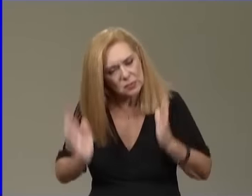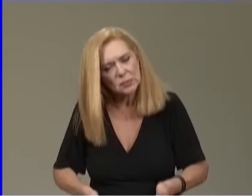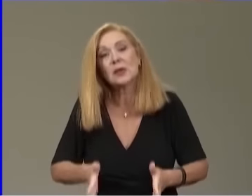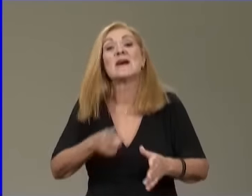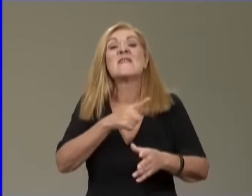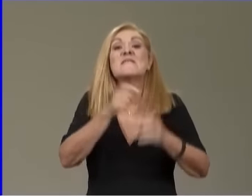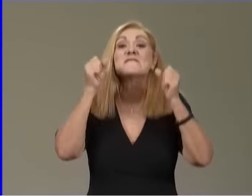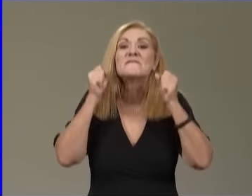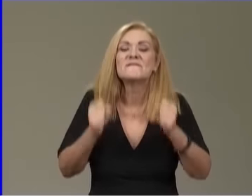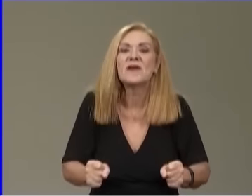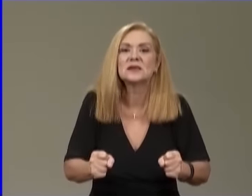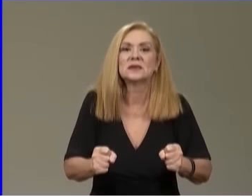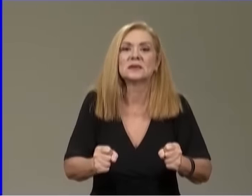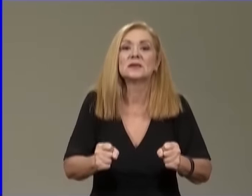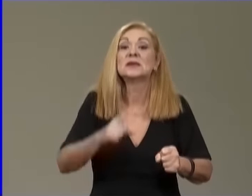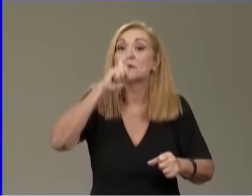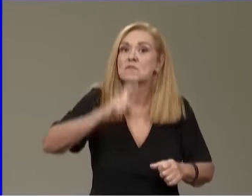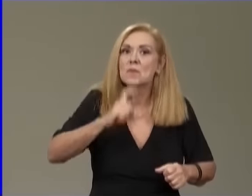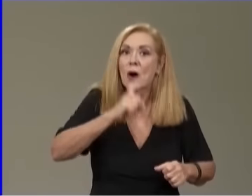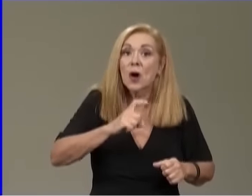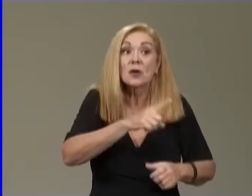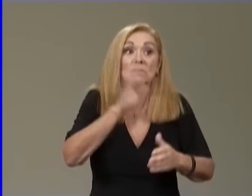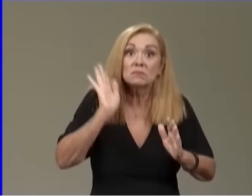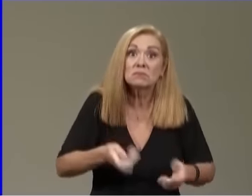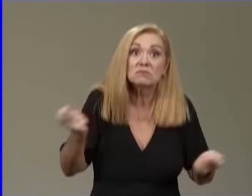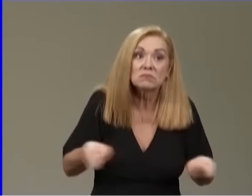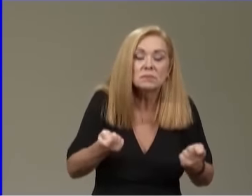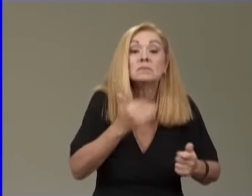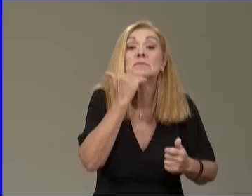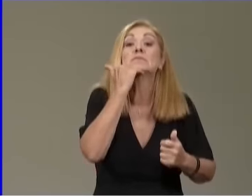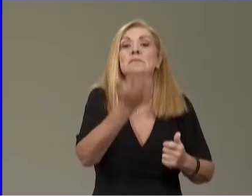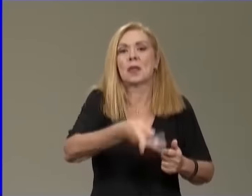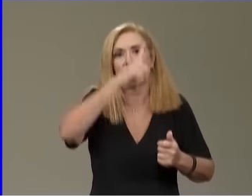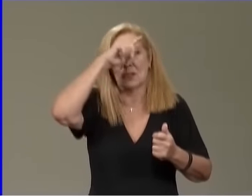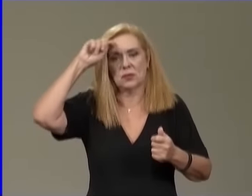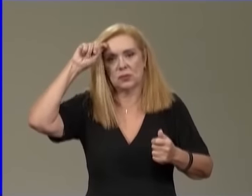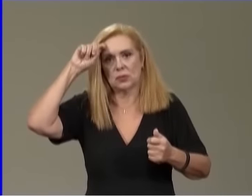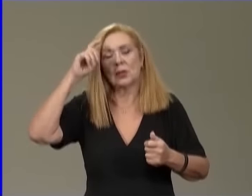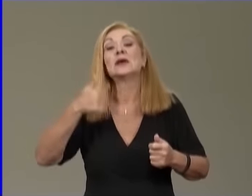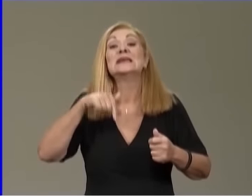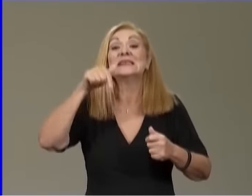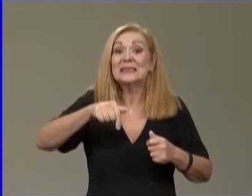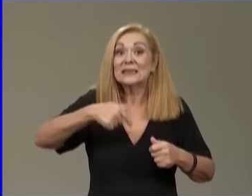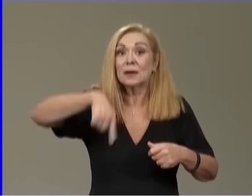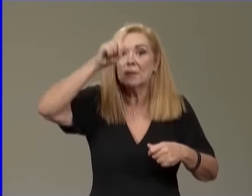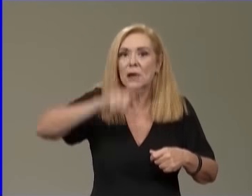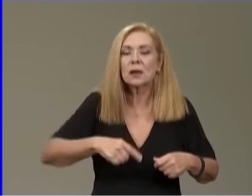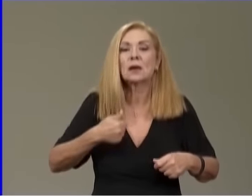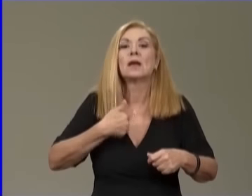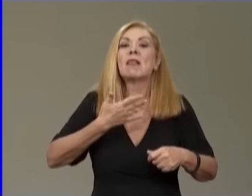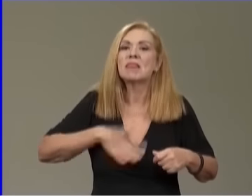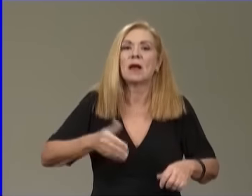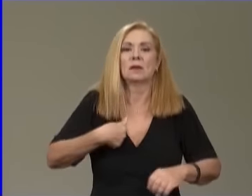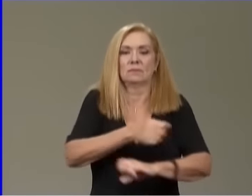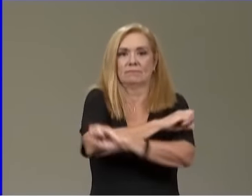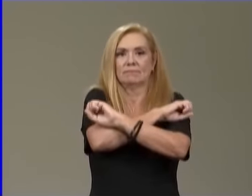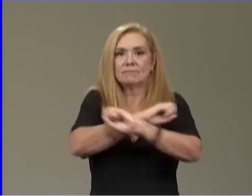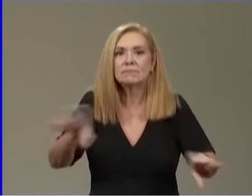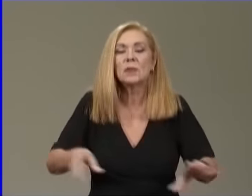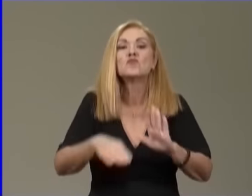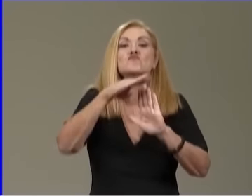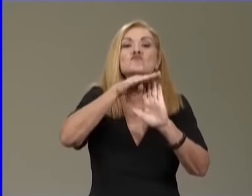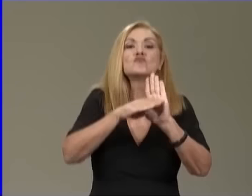στις βασικές τους υποχρεώσεις. Θέλω, λοιπόν, σήμερα να ανακοινώσω ένα νέο